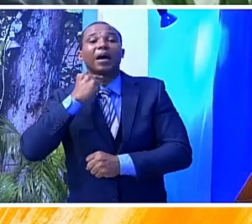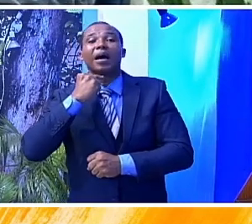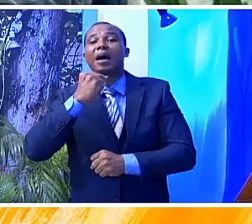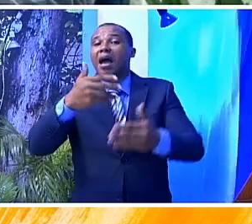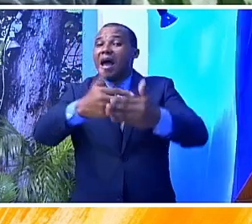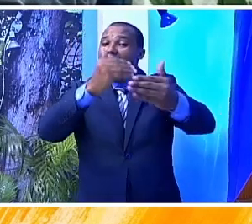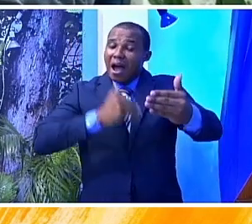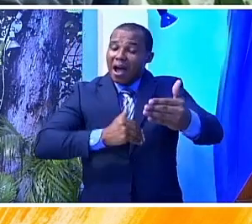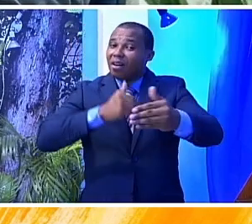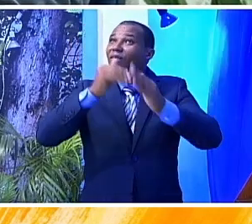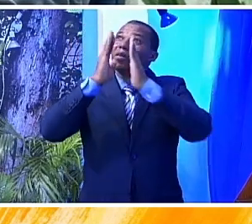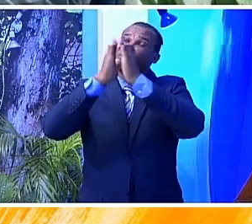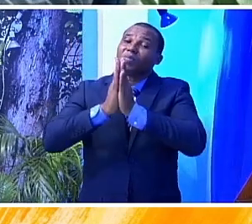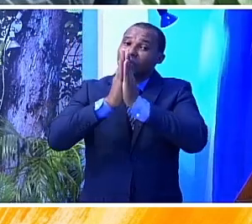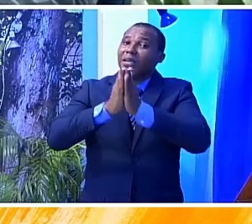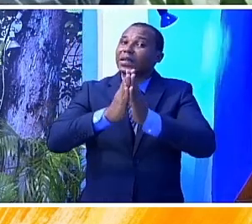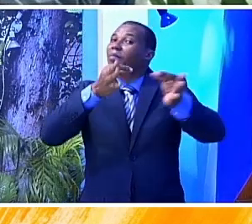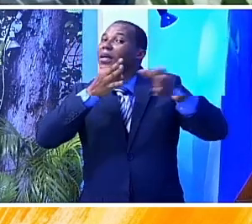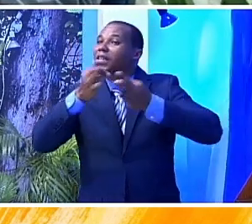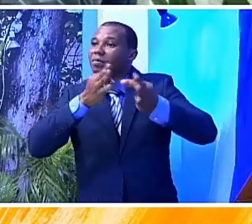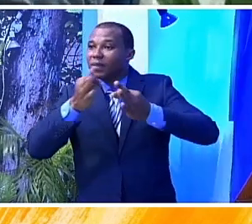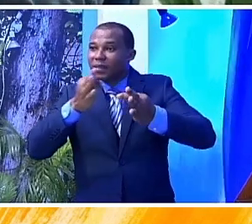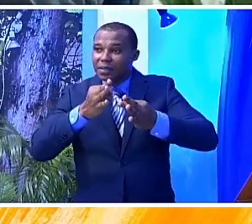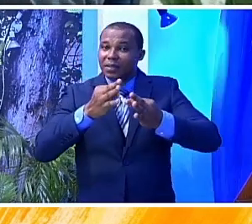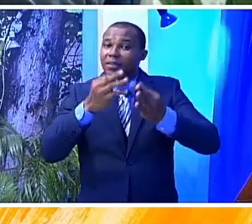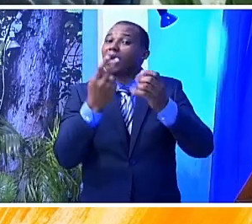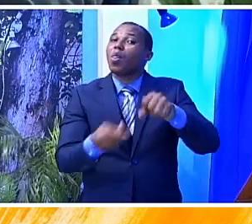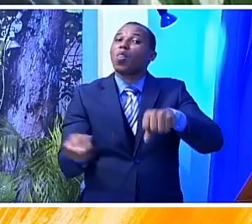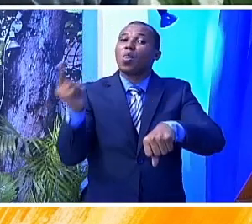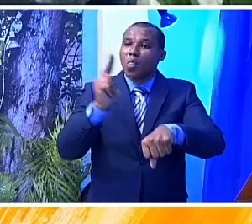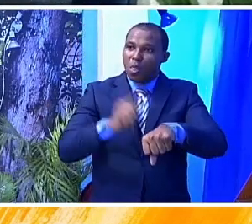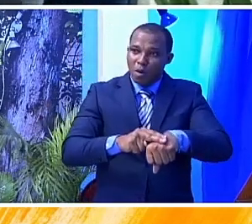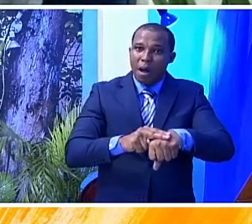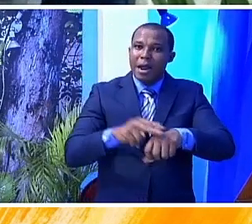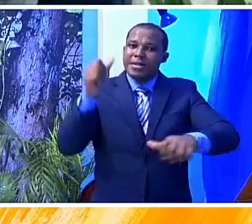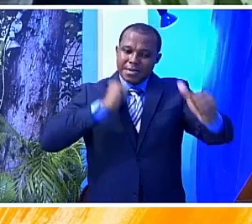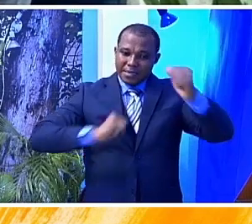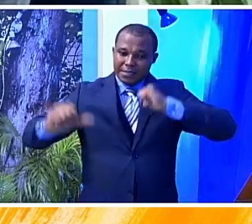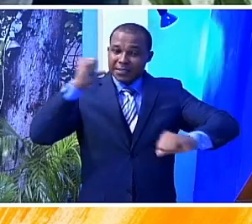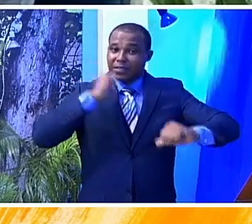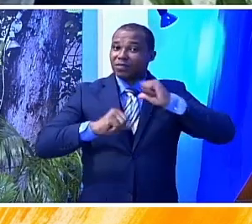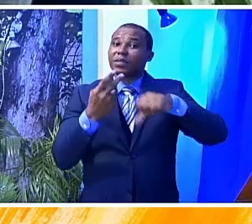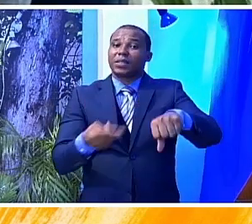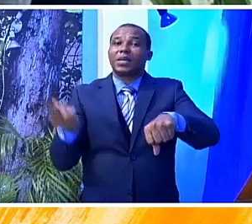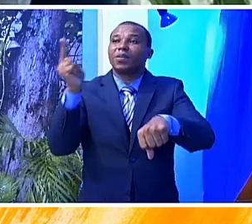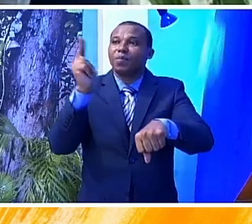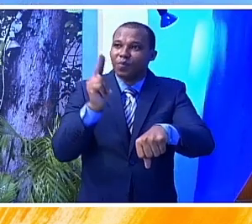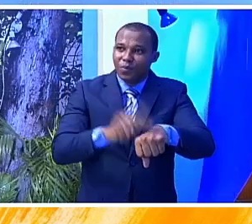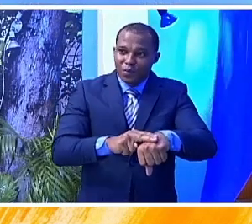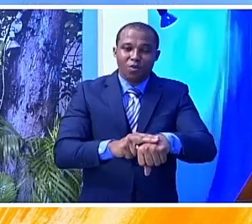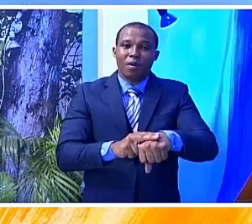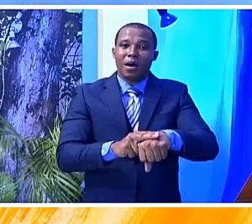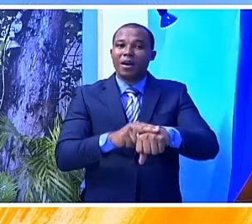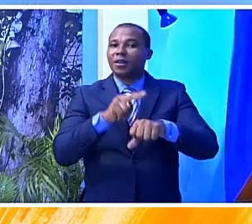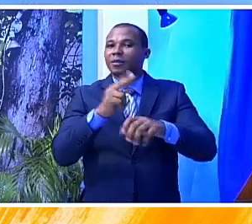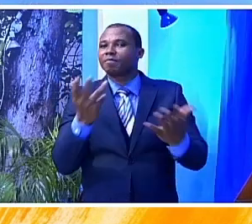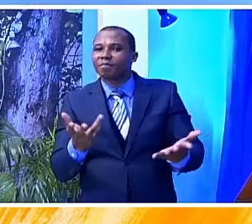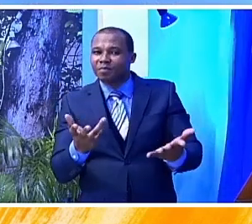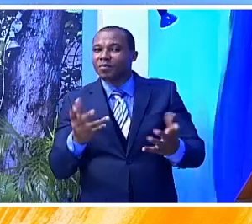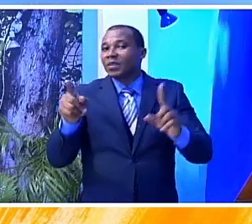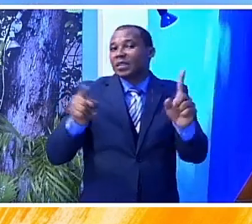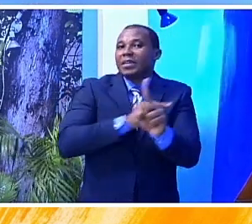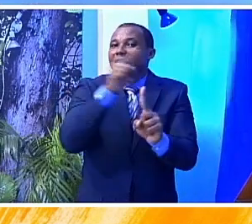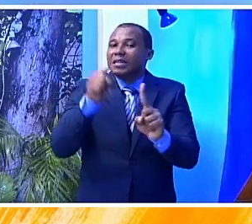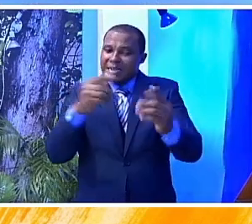expliqué nous un petit crash. Elle te dit nous, c'est normal. Scientifiquement, c'est normal. Les failles là, lui-même,